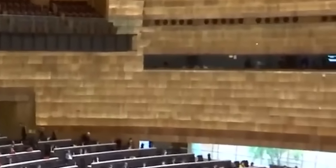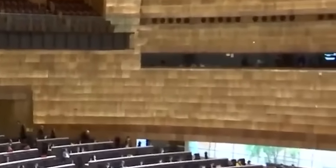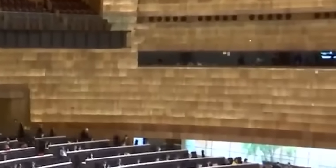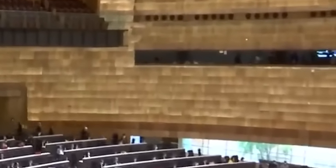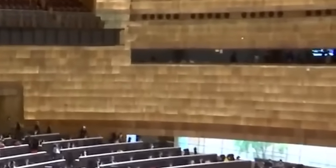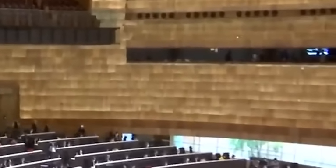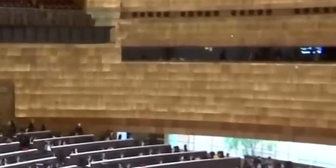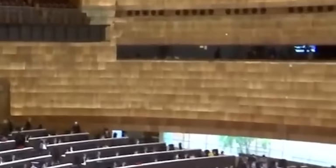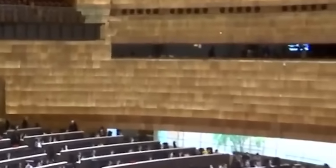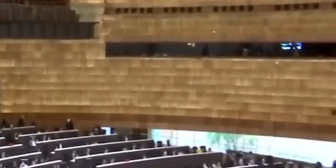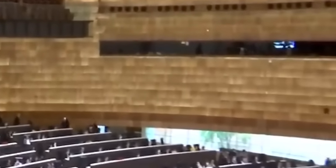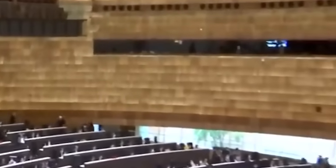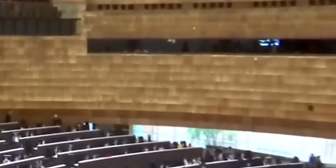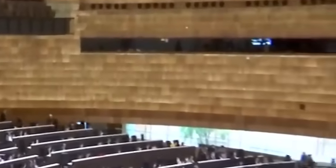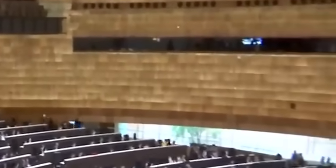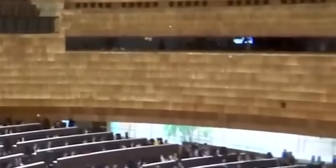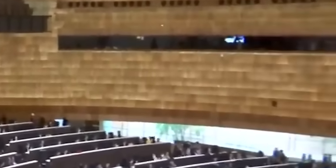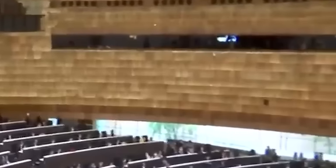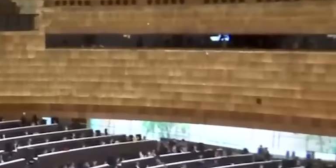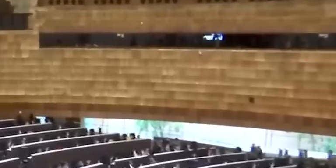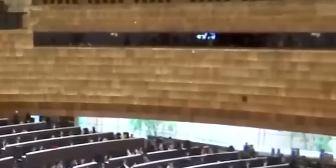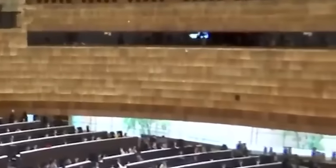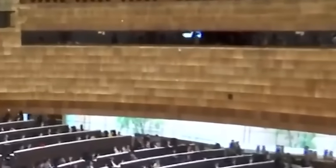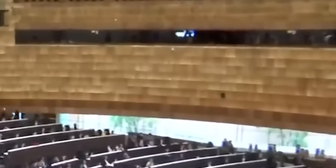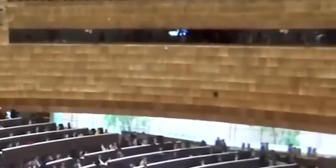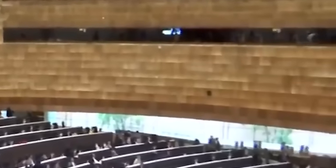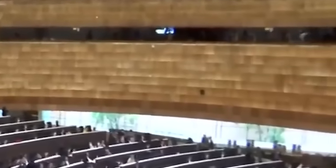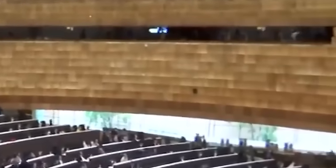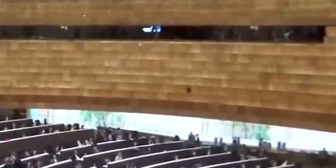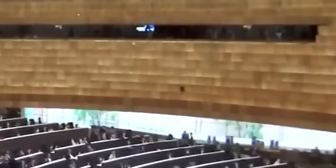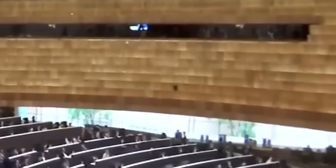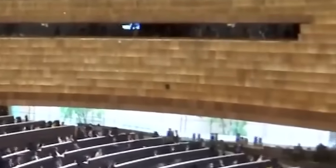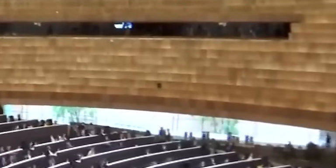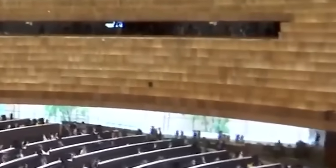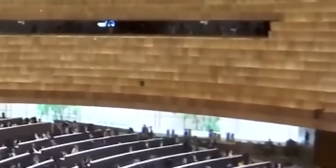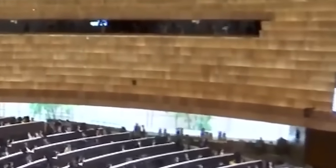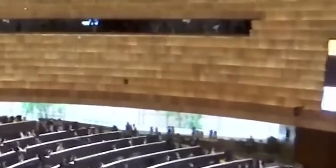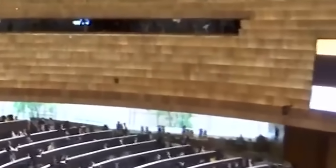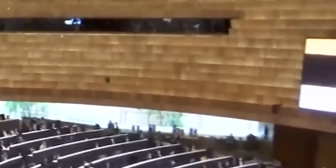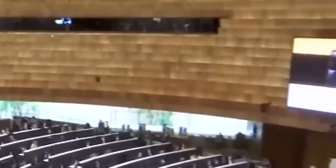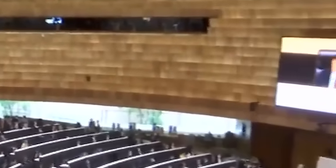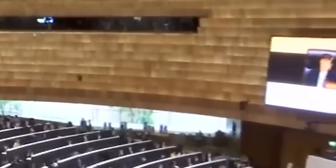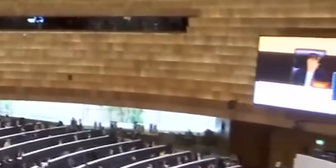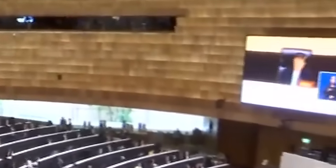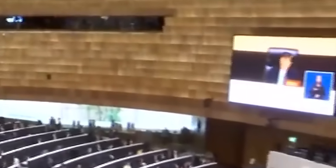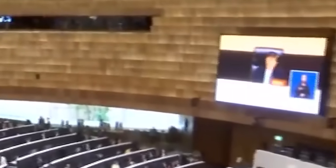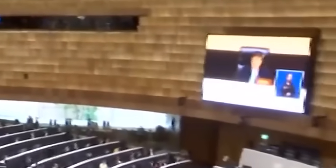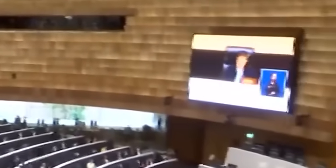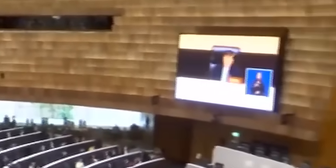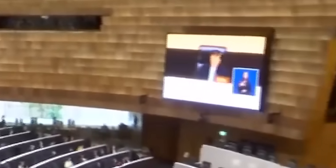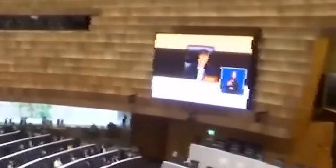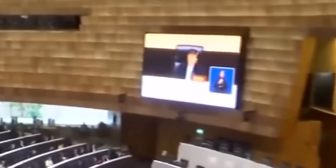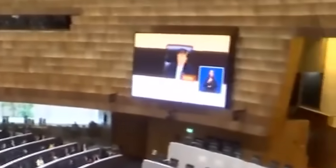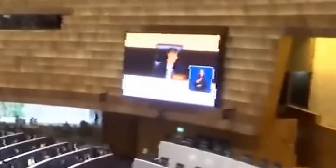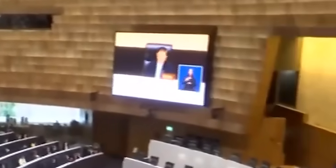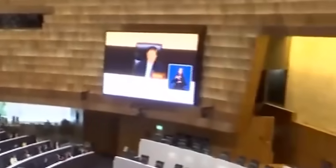ารือกันแบบกลุ่มนะเนื่องจากเป็นวันหยุดยาวมีเพียงการแสดงความคิดเห็นส่วนตัวตามเอกสิทธิ์ซึ่งมองว่าเป็นประเด็นที่จะใ